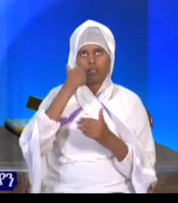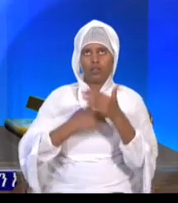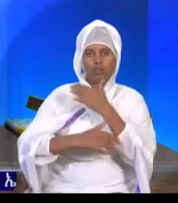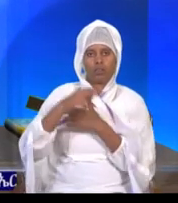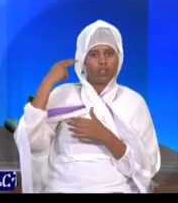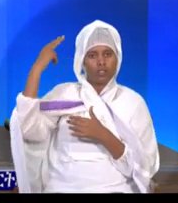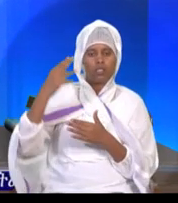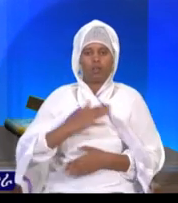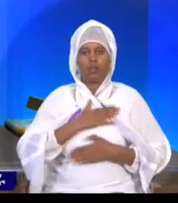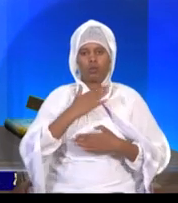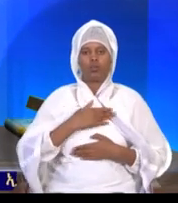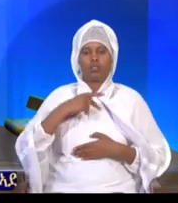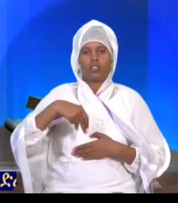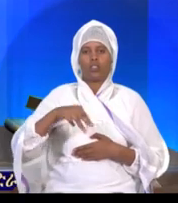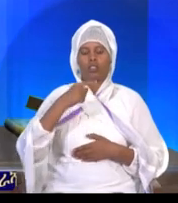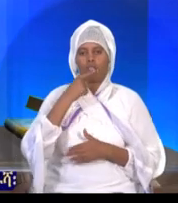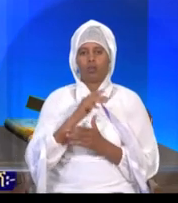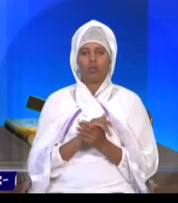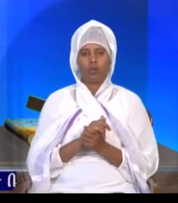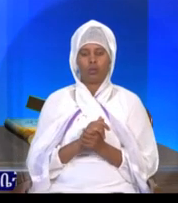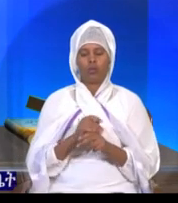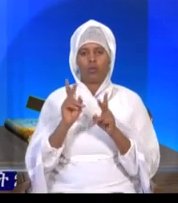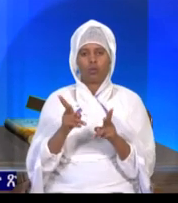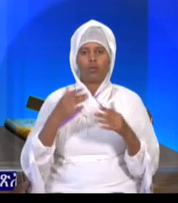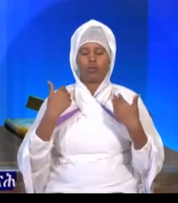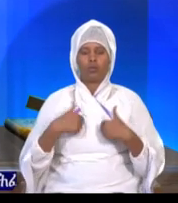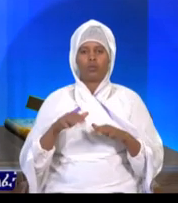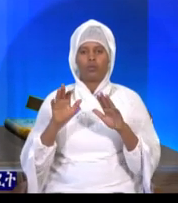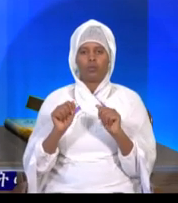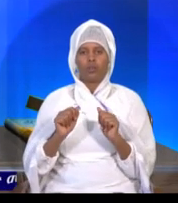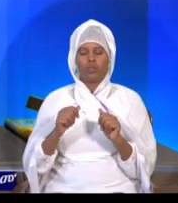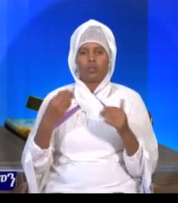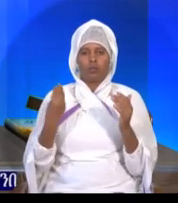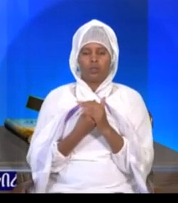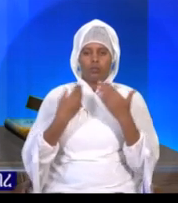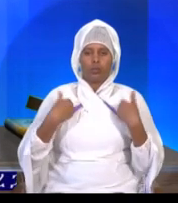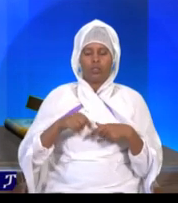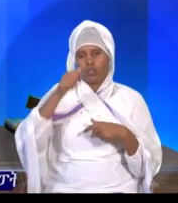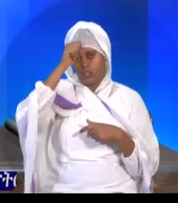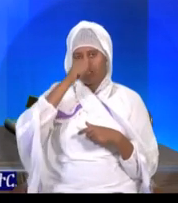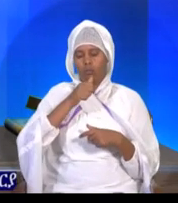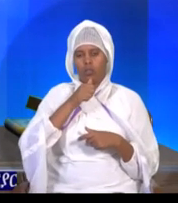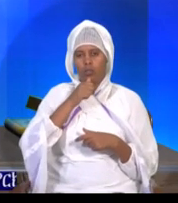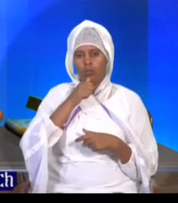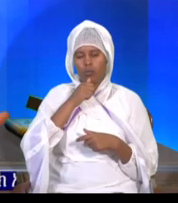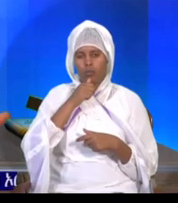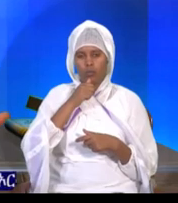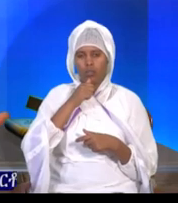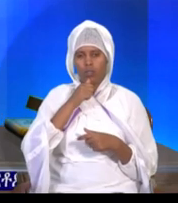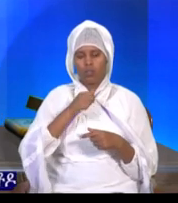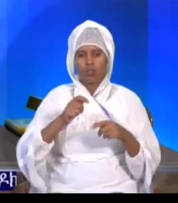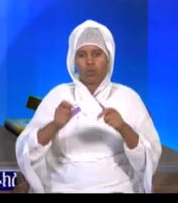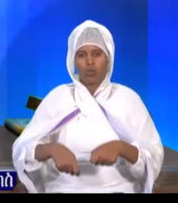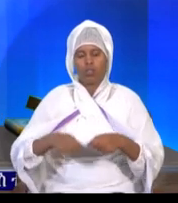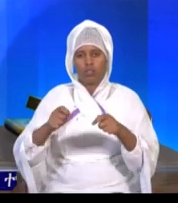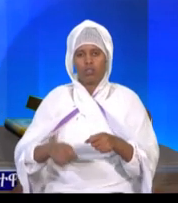ናይ ሰማያት ኣብ ናይ ዘለኣለም ሓጎስ ግን ክትከይድ ኢኻ በሎ ብኡ ንብኡ ሞተ ሞ ምስ ሞተ እቶም ሰብኣይ መንዳ ኩዕተ ኣለዩ ኣነ